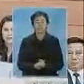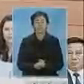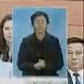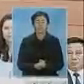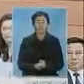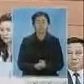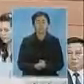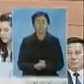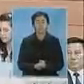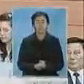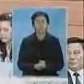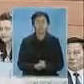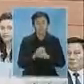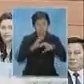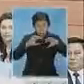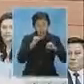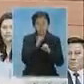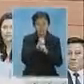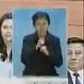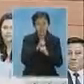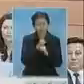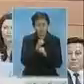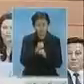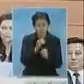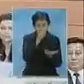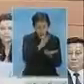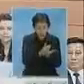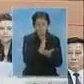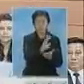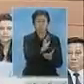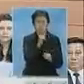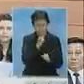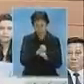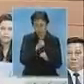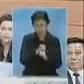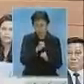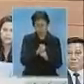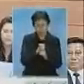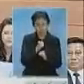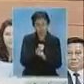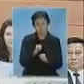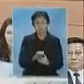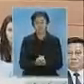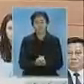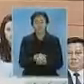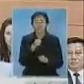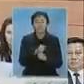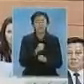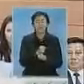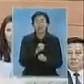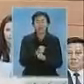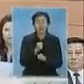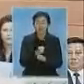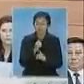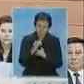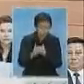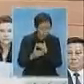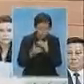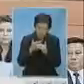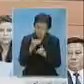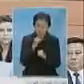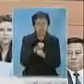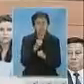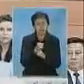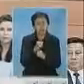ประกาศหยุดภารกิจทุกอย่างเพื่อทำสิ่งนี้ไม่ใช่นะครับทุกอย่างก็ยังคงเดินหน้าอยู่ครับท่านประธานที่